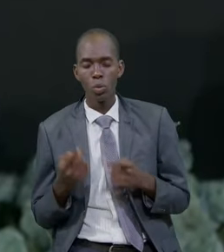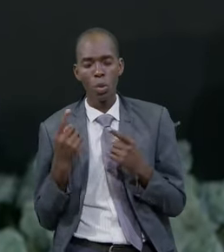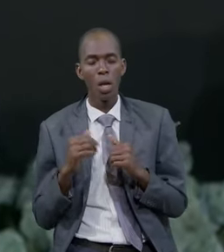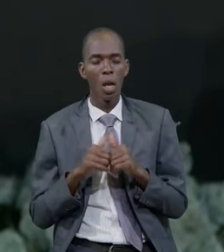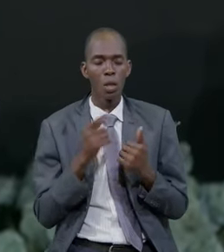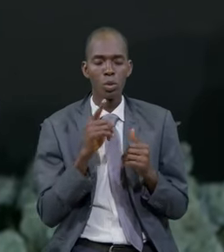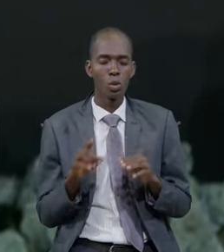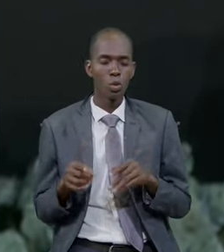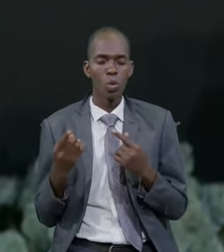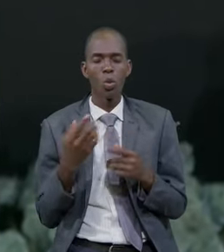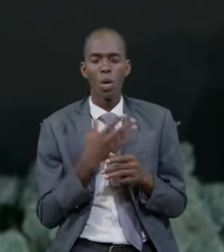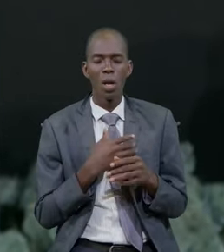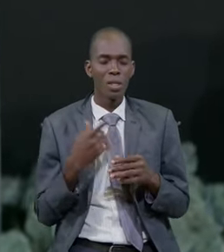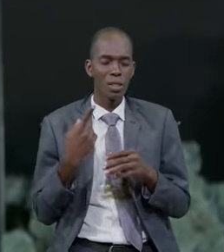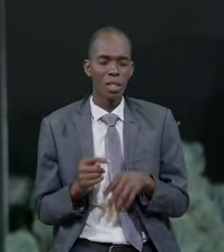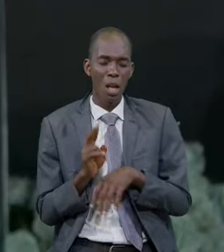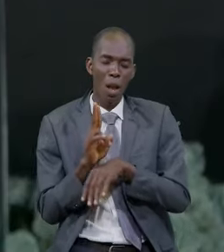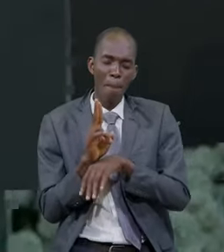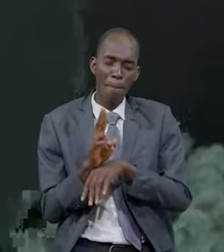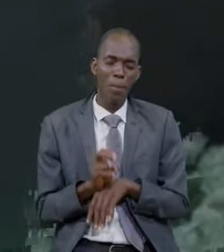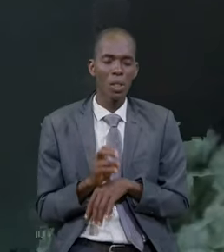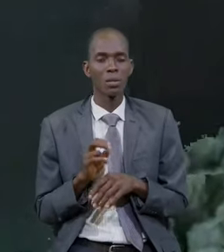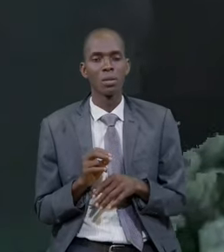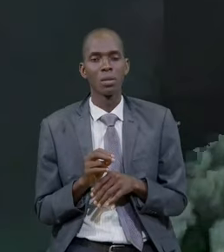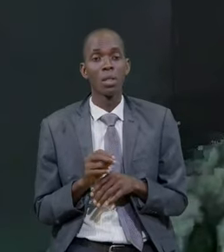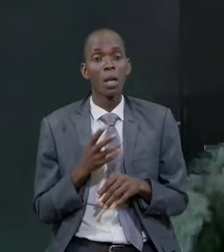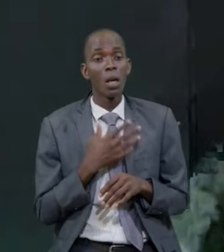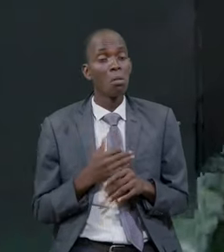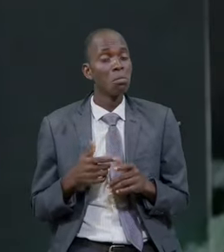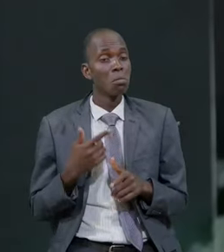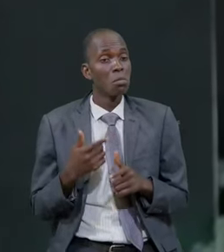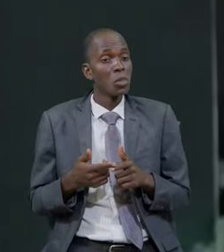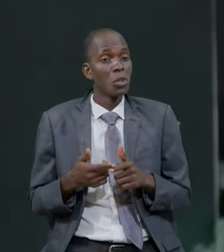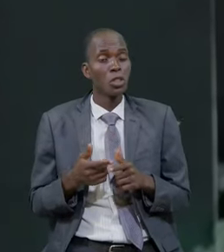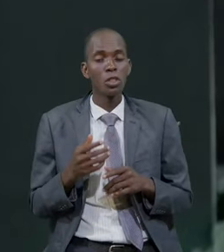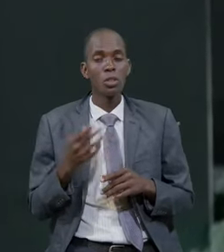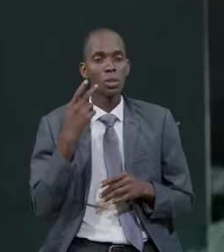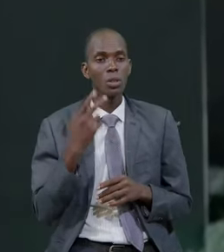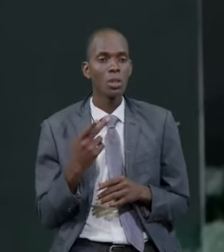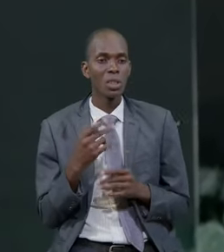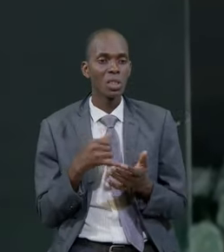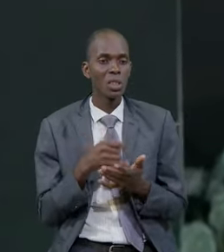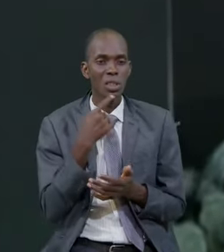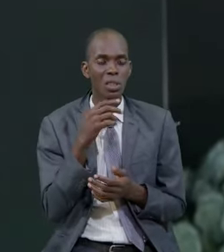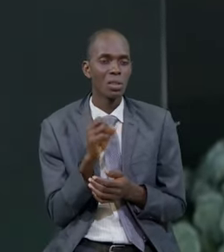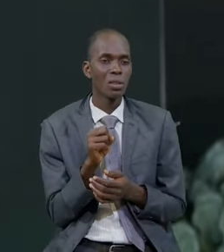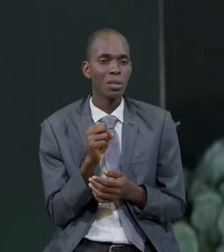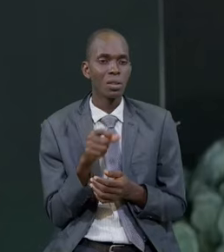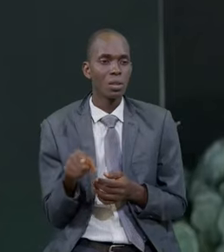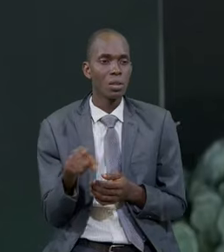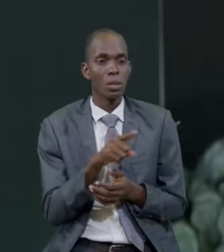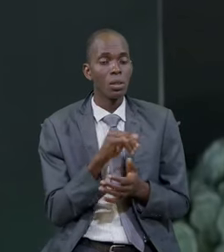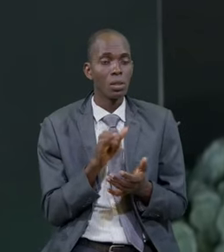les habitudes par lesquelles tu vis, tu ne fais pas partie de ses disciples. On dit, ceux qui sont